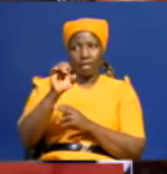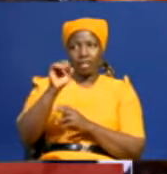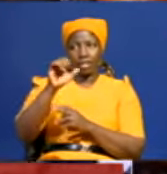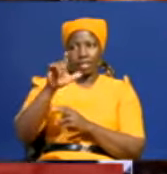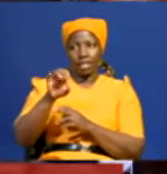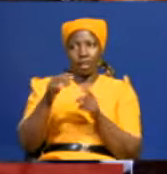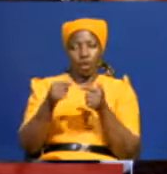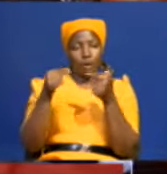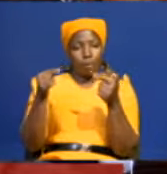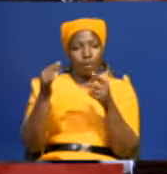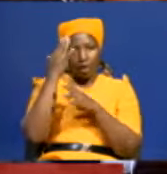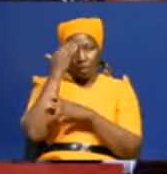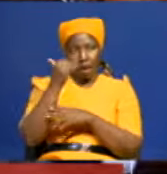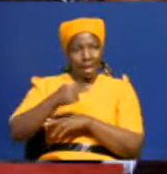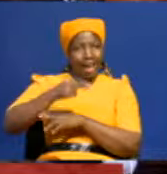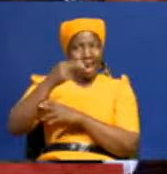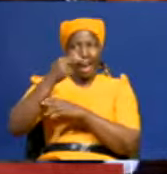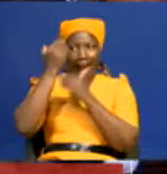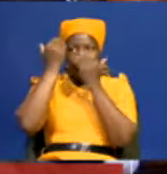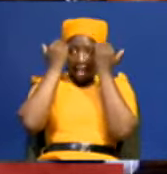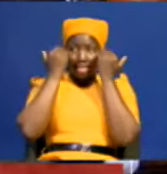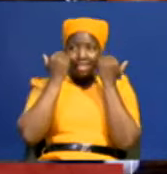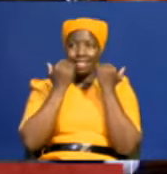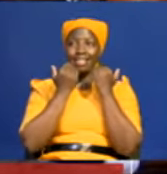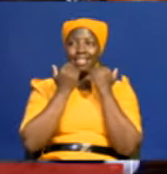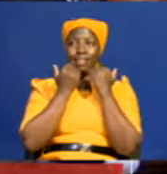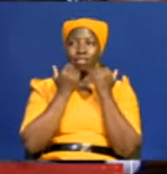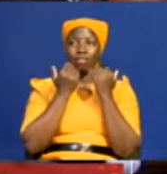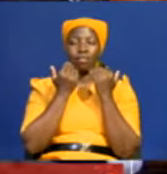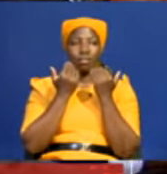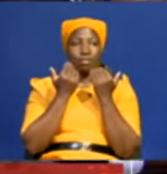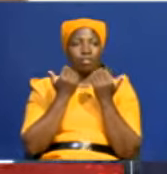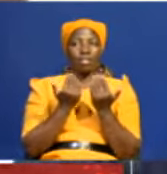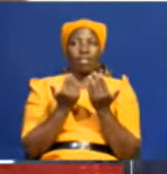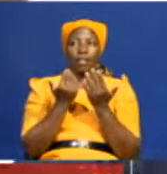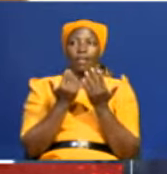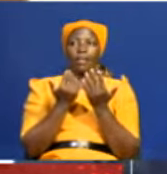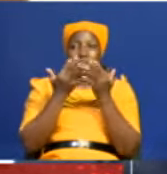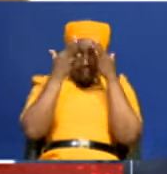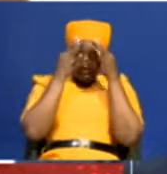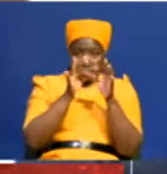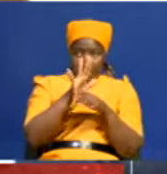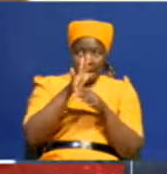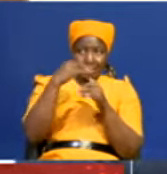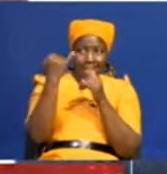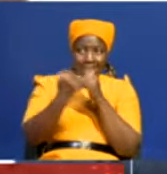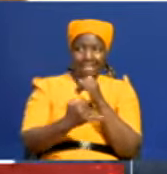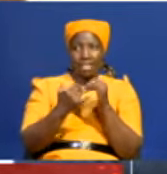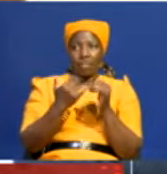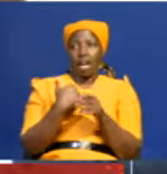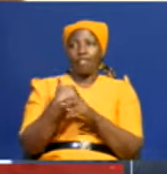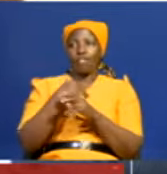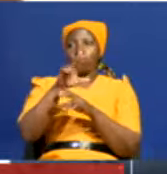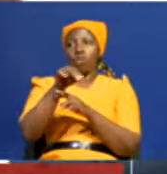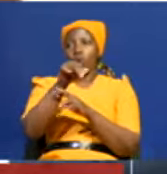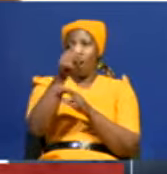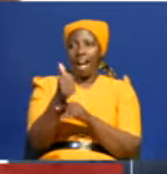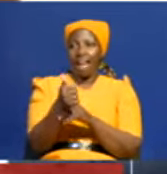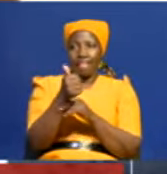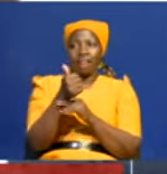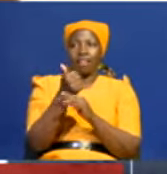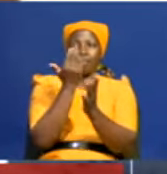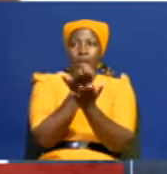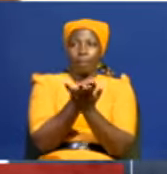mahakama kuu ni wa mwisho na hakuna rufaa dhidi yake ambayo imewasilishwa. The zeal, we have seen